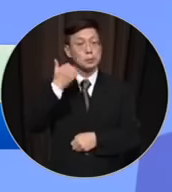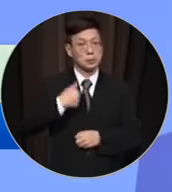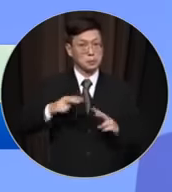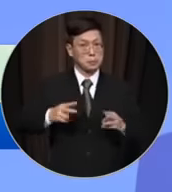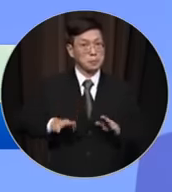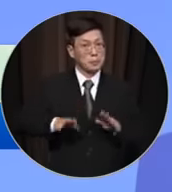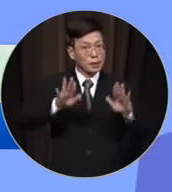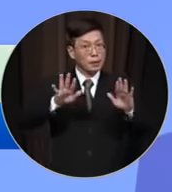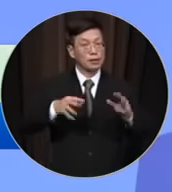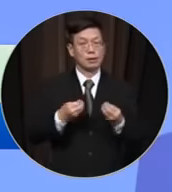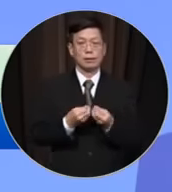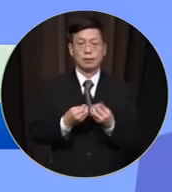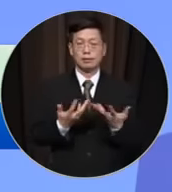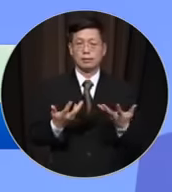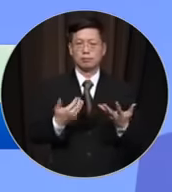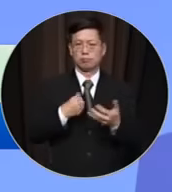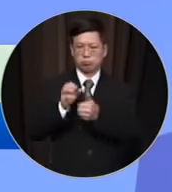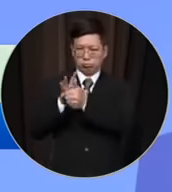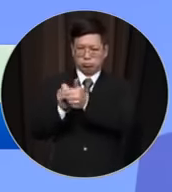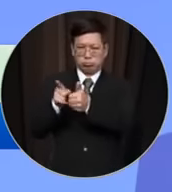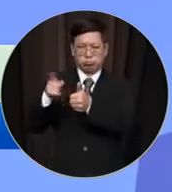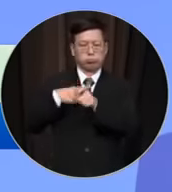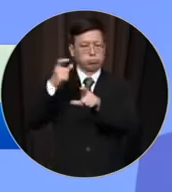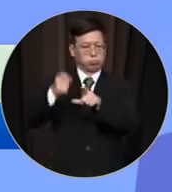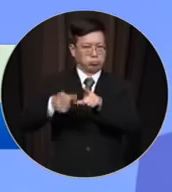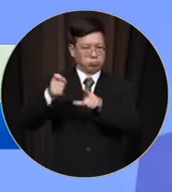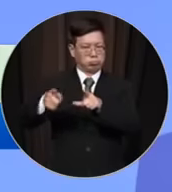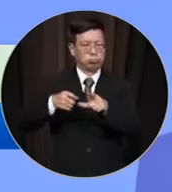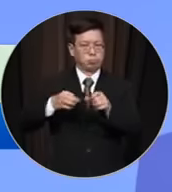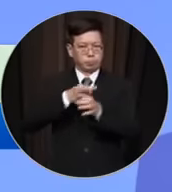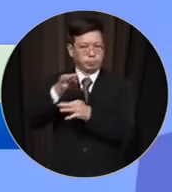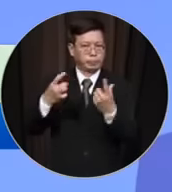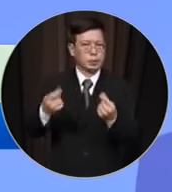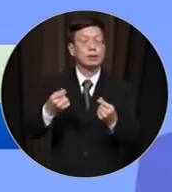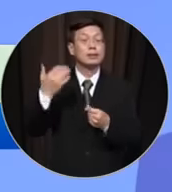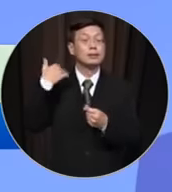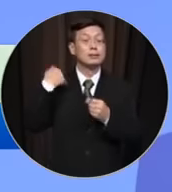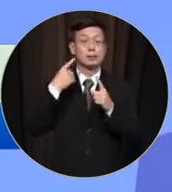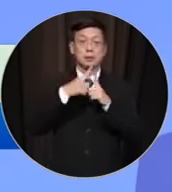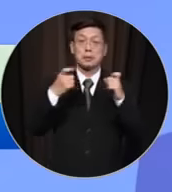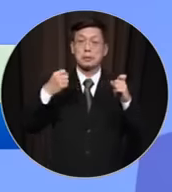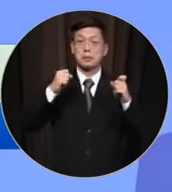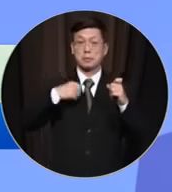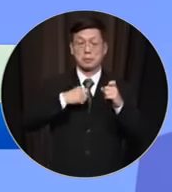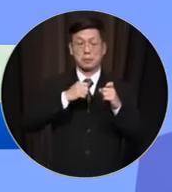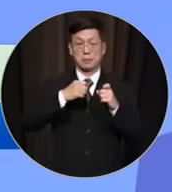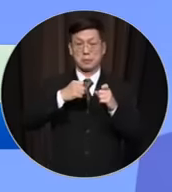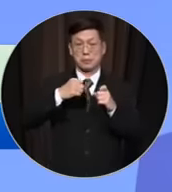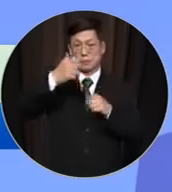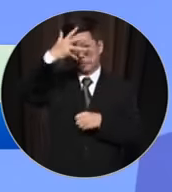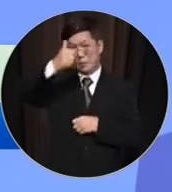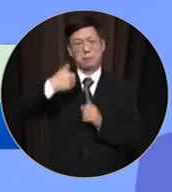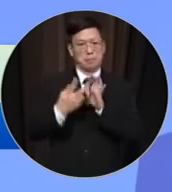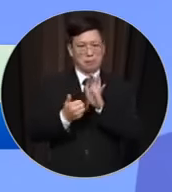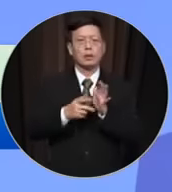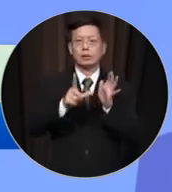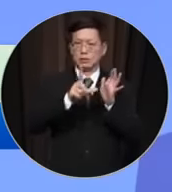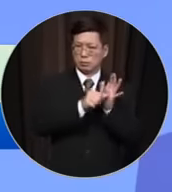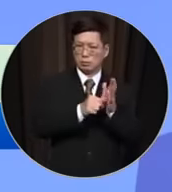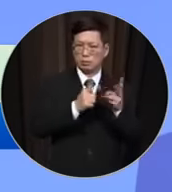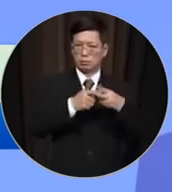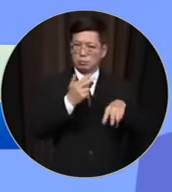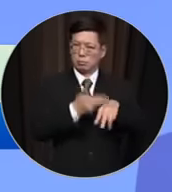改善，我们要效法企业的精神。郭台铭董事长说时间效益成